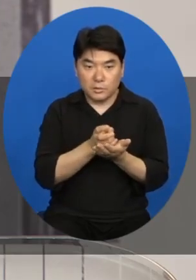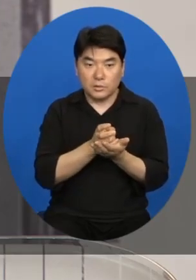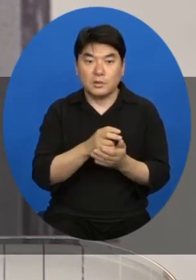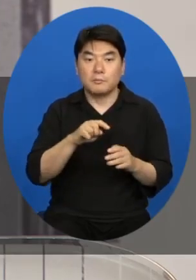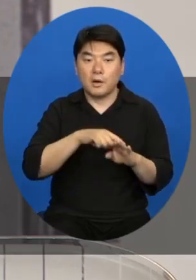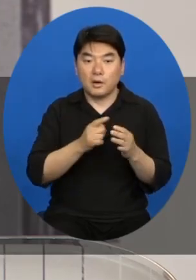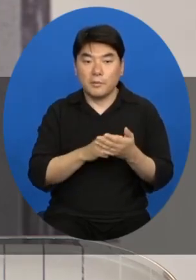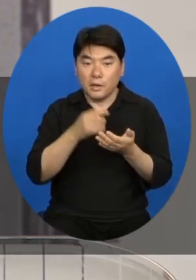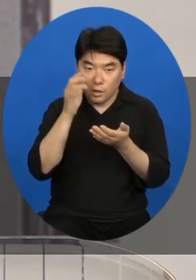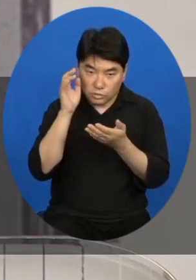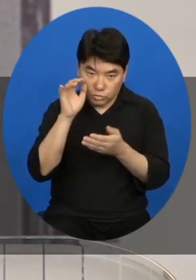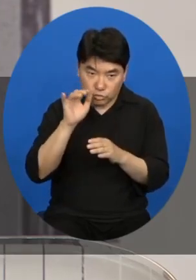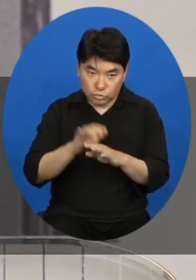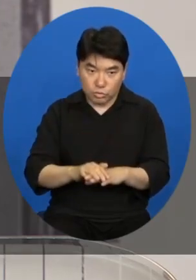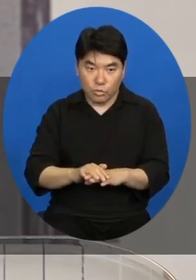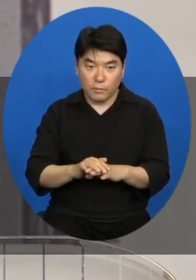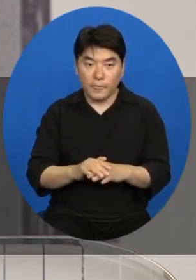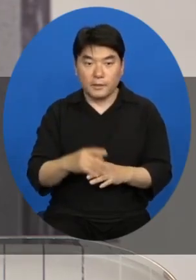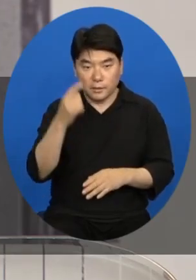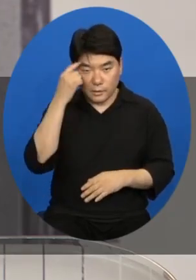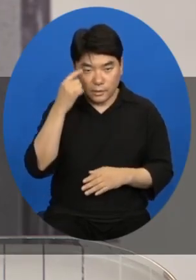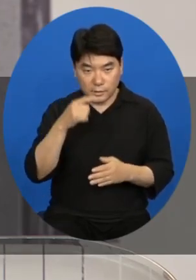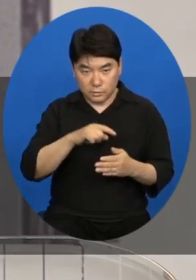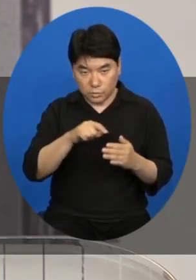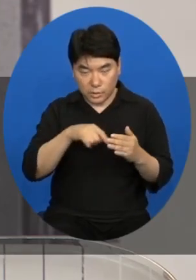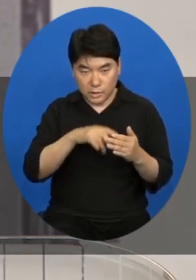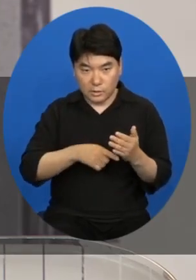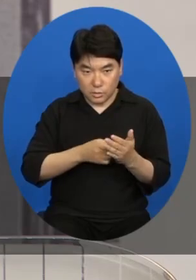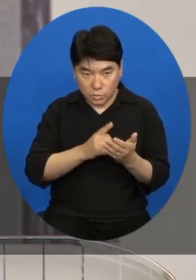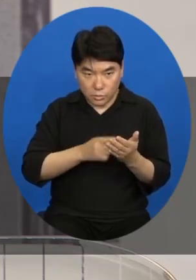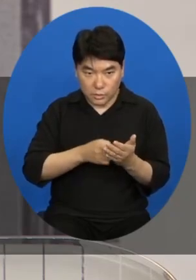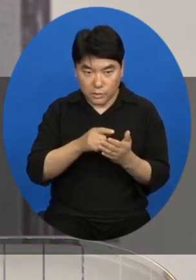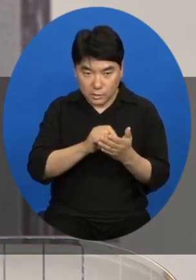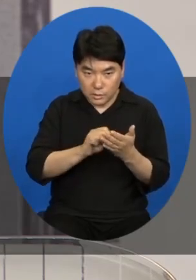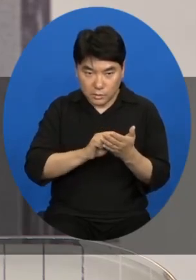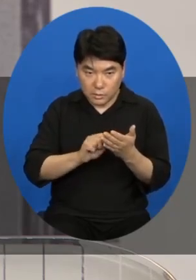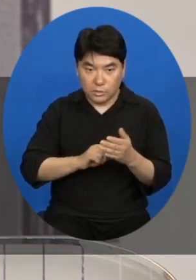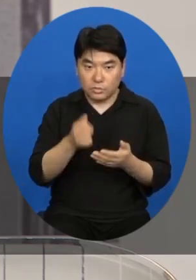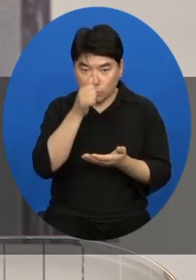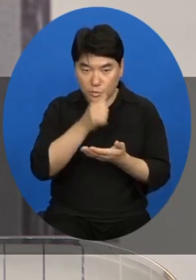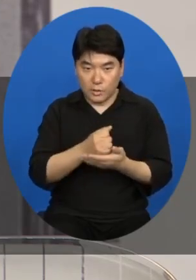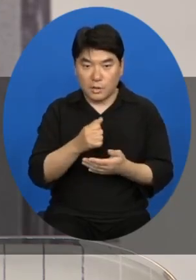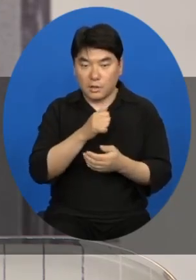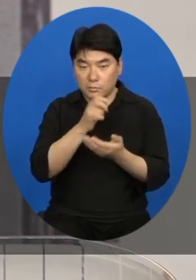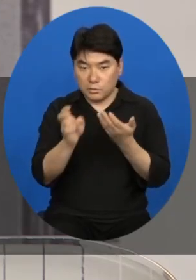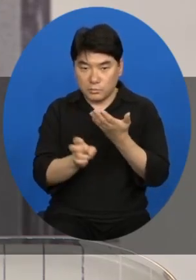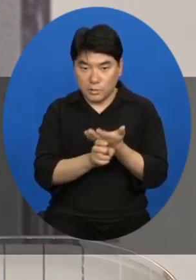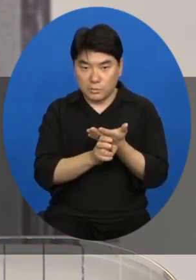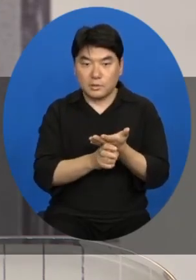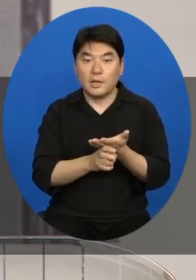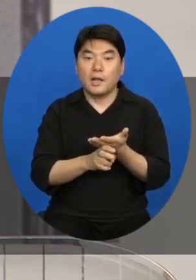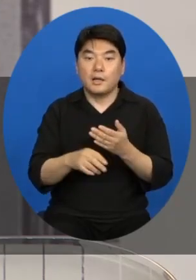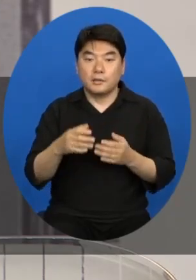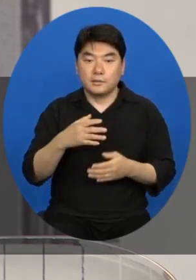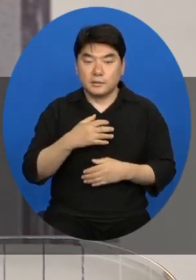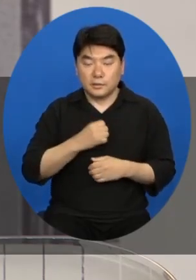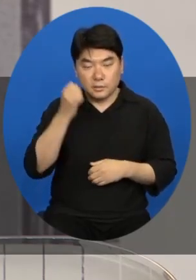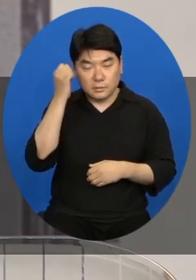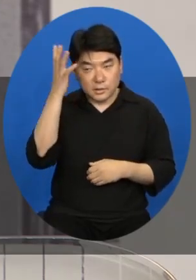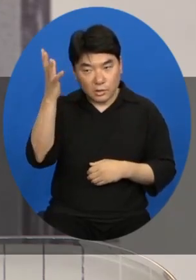두고 그들의 생각이 기록하리라. 또 그들의 죄와 그들의 불법을 내가 다시